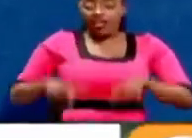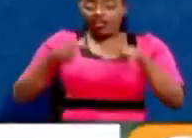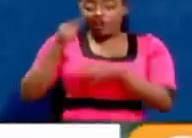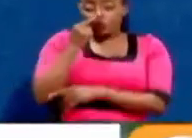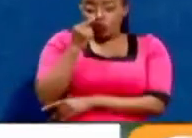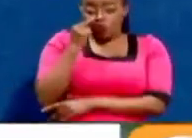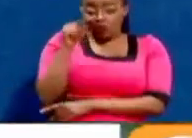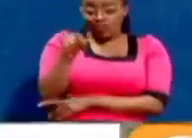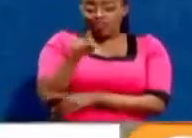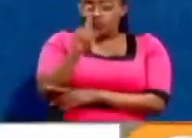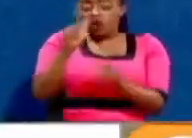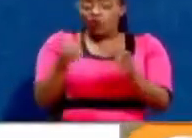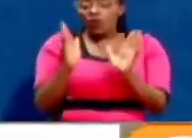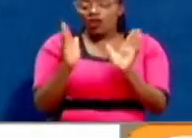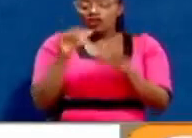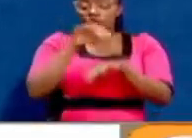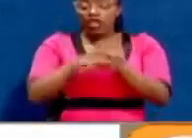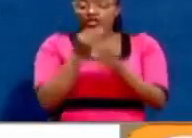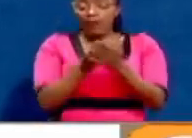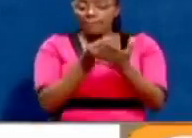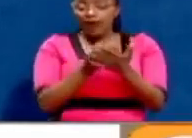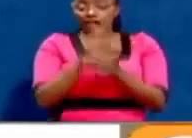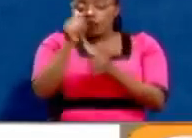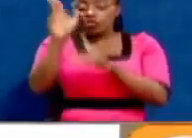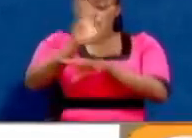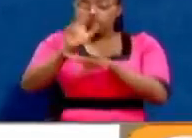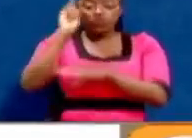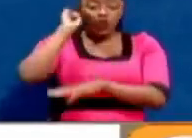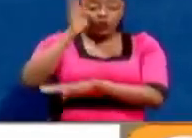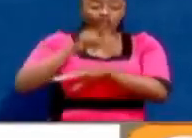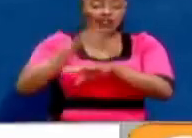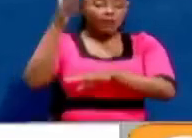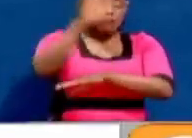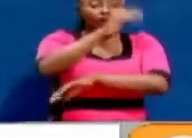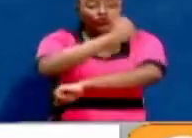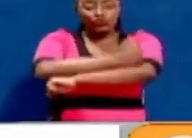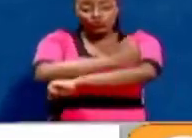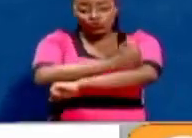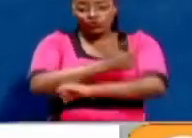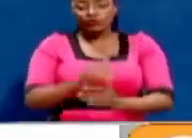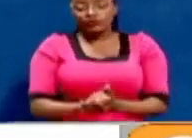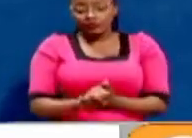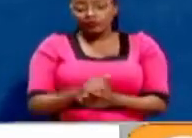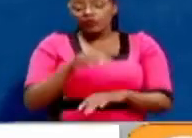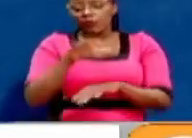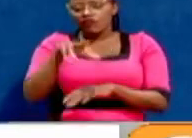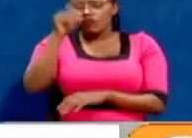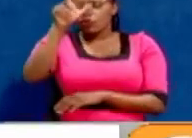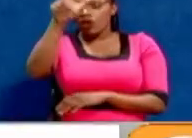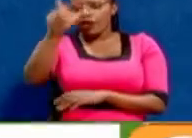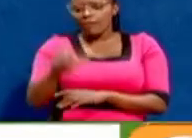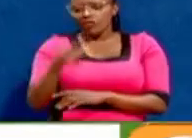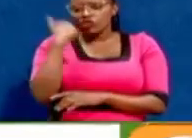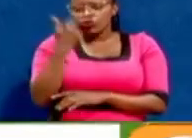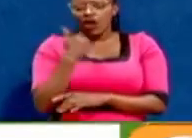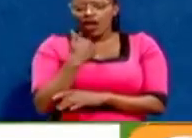nyumbani, hii imekuwa njia moja ya kupata hela atakazozitumia akirudi shuleni. Nikapata mtu mmoja